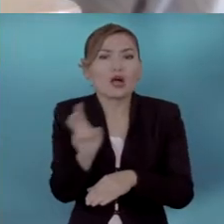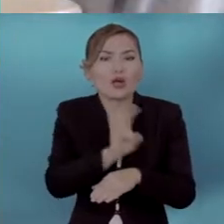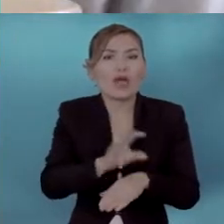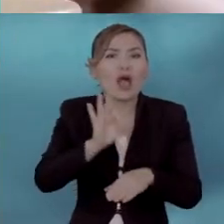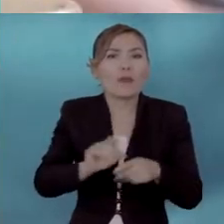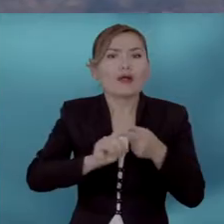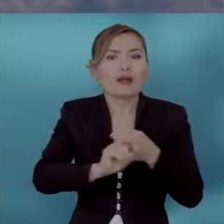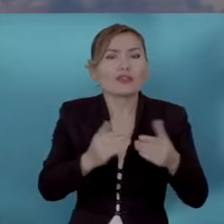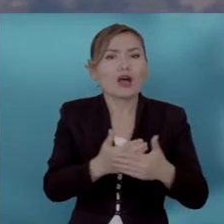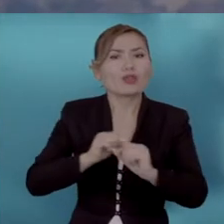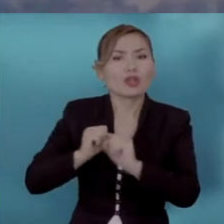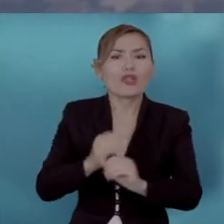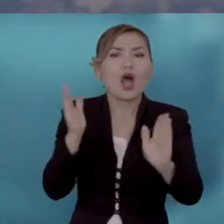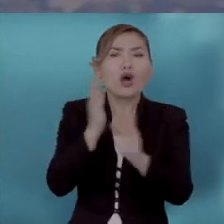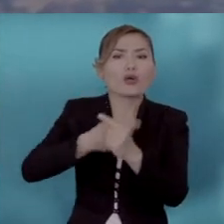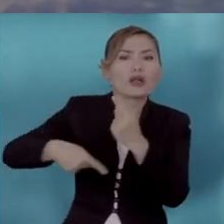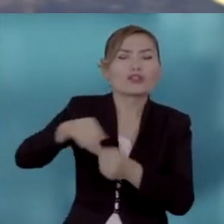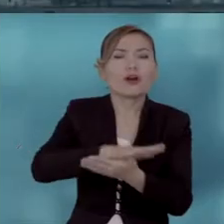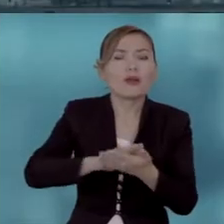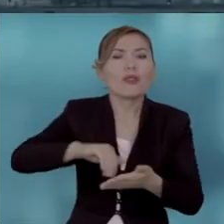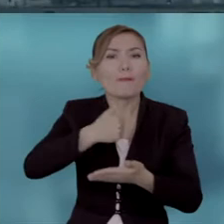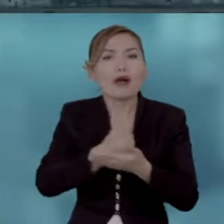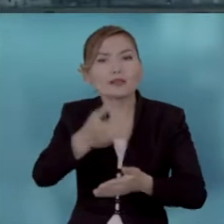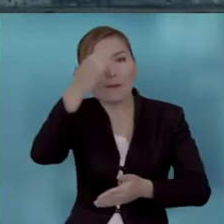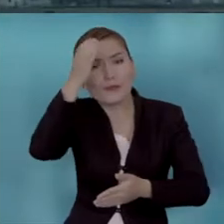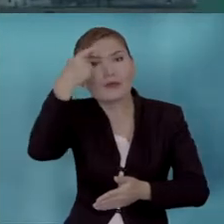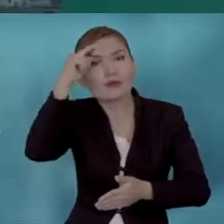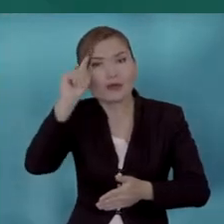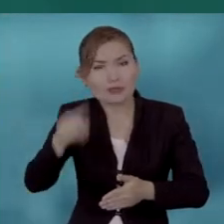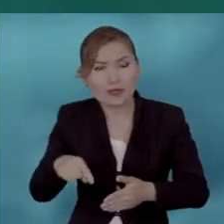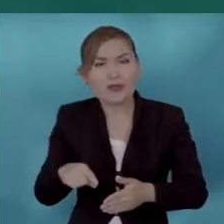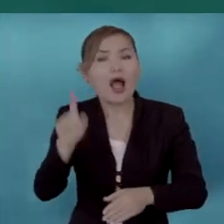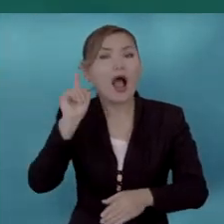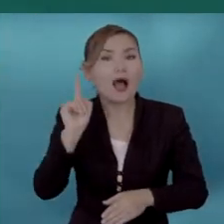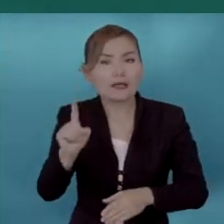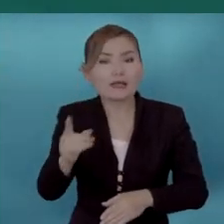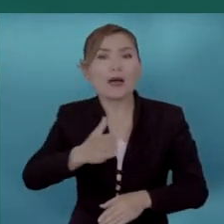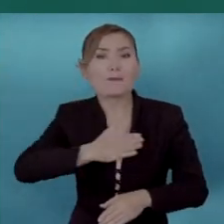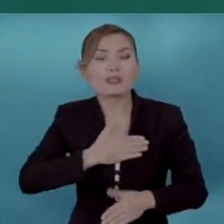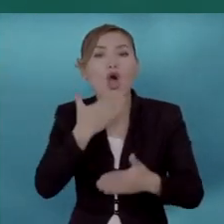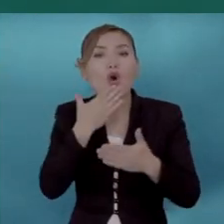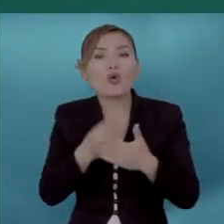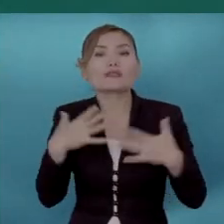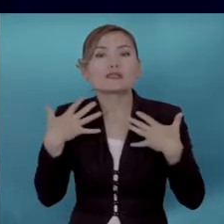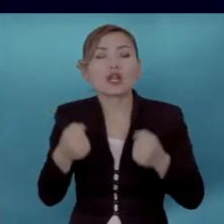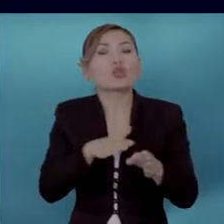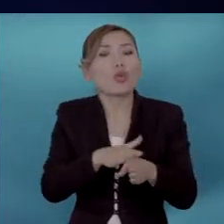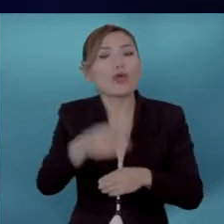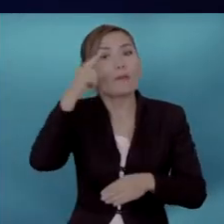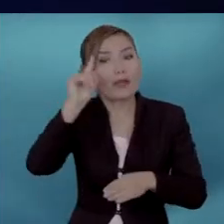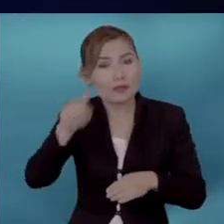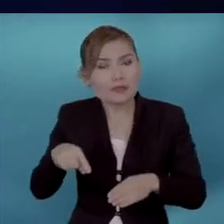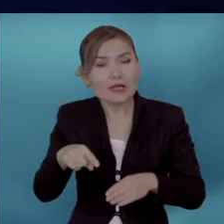жұқпалы аурулар мен қоршаған орта туралы бастапқы білімге ие. Алайда, біз өз денсаулығымыз жайлы толық білеміз